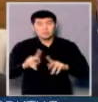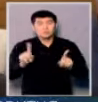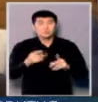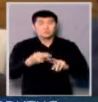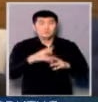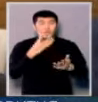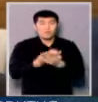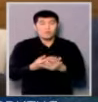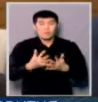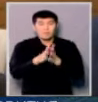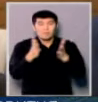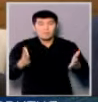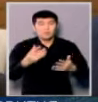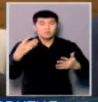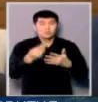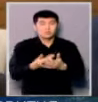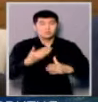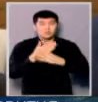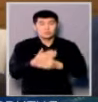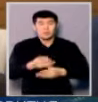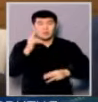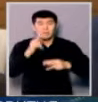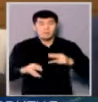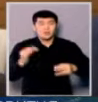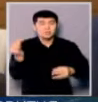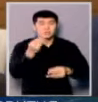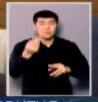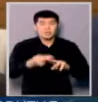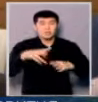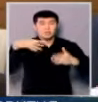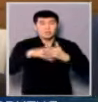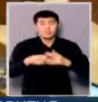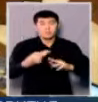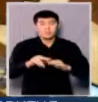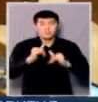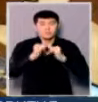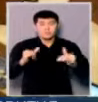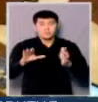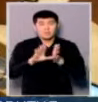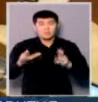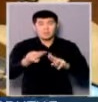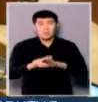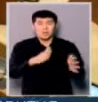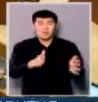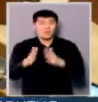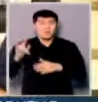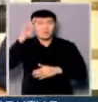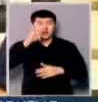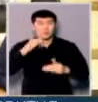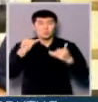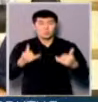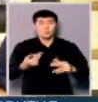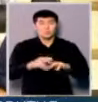свою очередь создает большие риски для них и, соответственно, потерю интереса к инвестициям в отрасль. Энергетическая система Казахстана уже